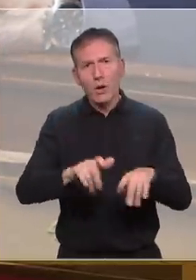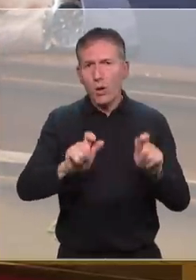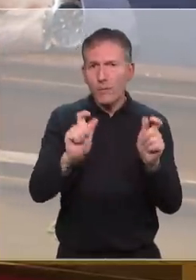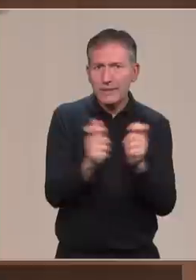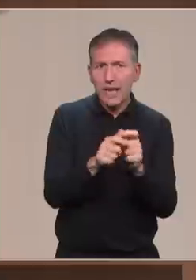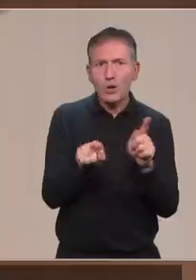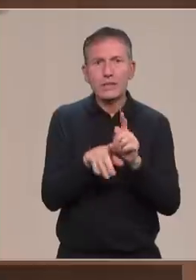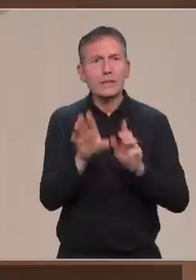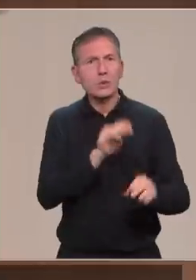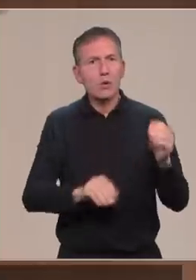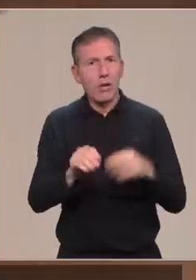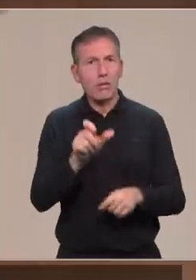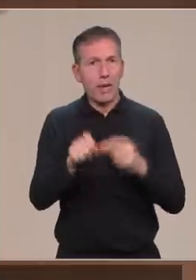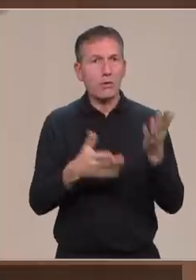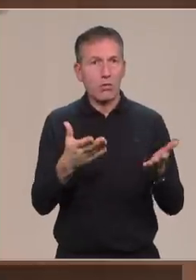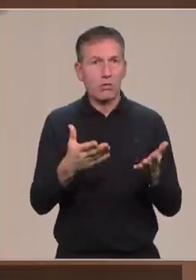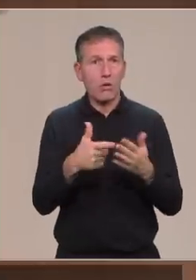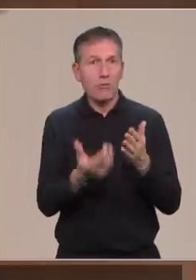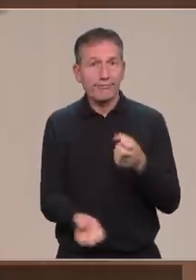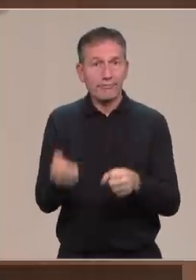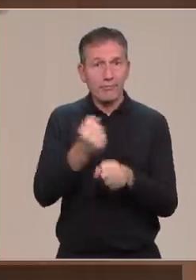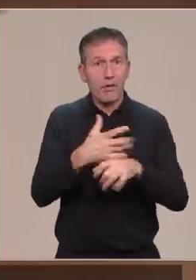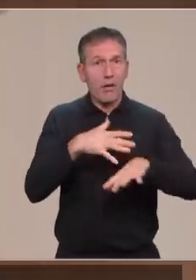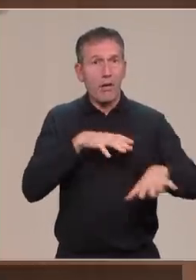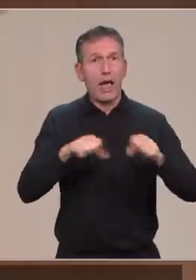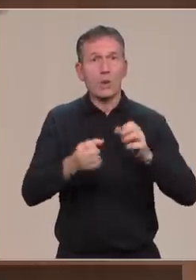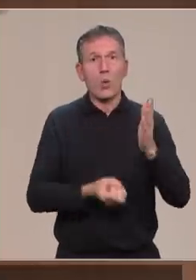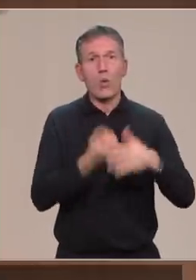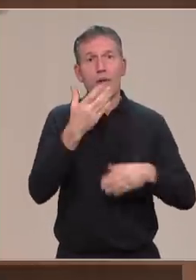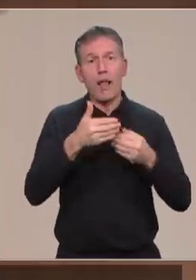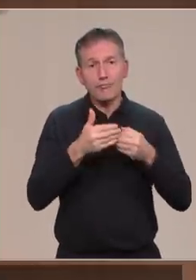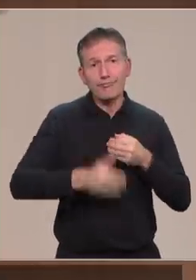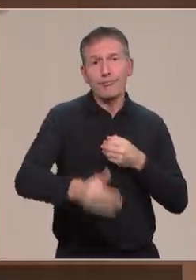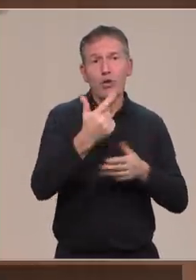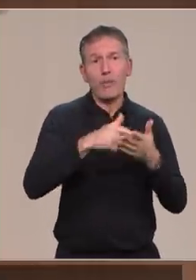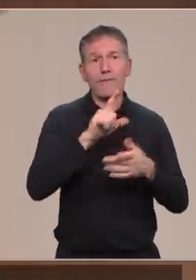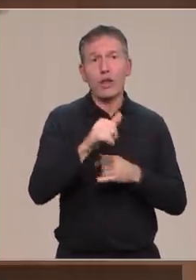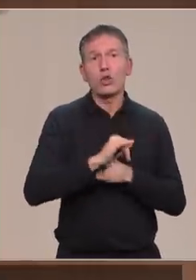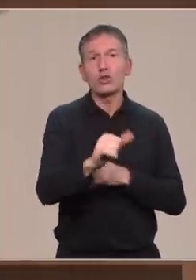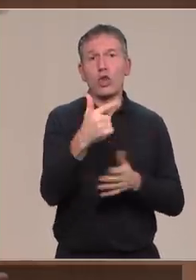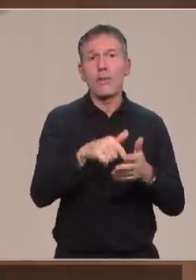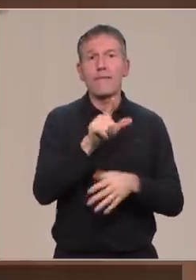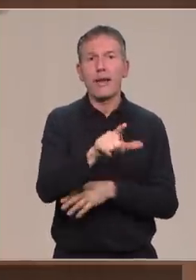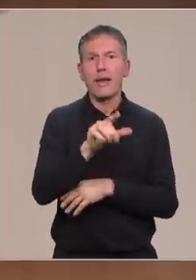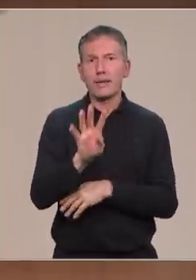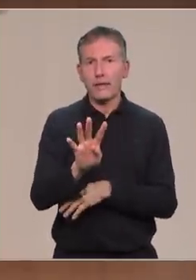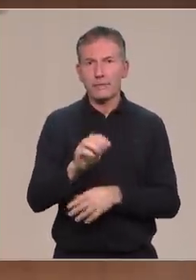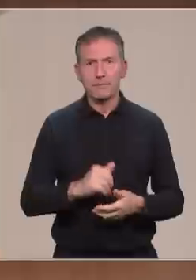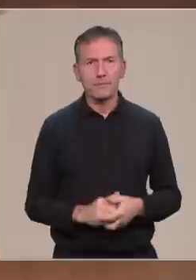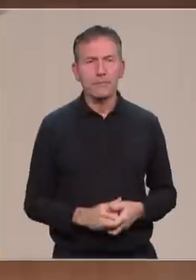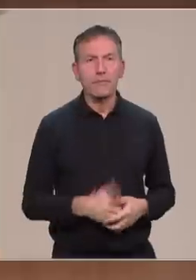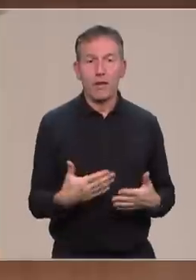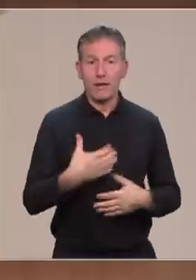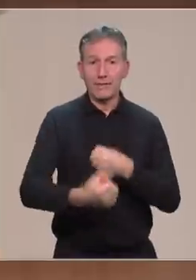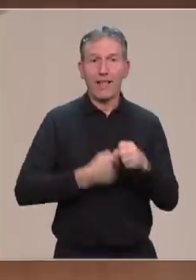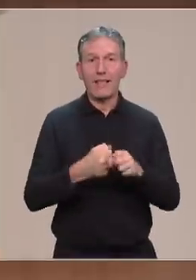et le traitement du VIH à travers la mise en œuvre des actions de la nouvelle feuille de route 2021-2024. La généralisation depuis cette année